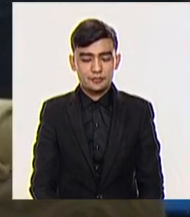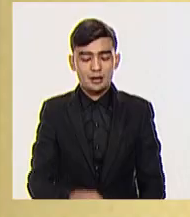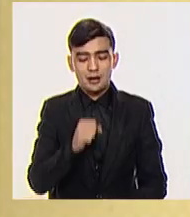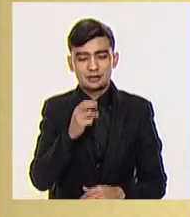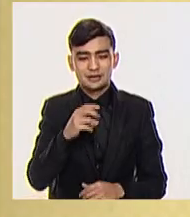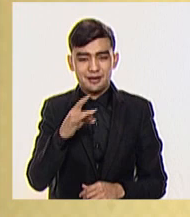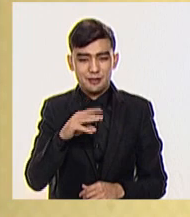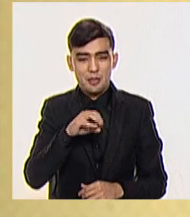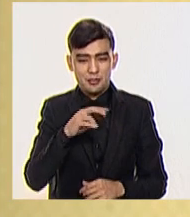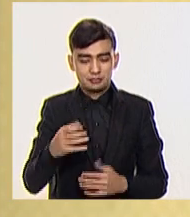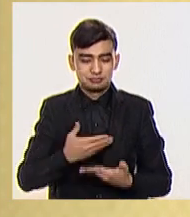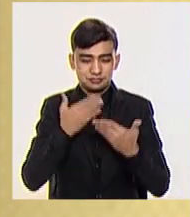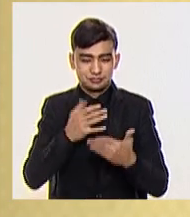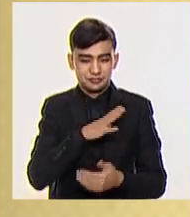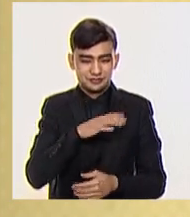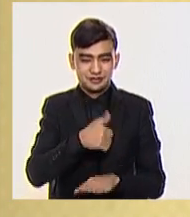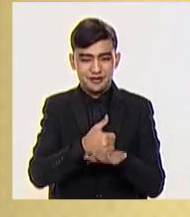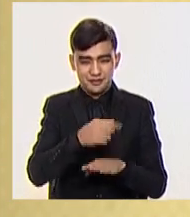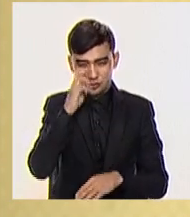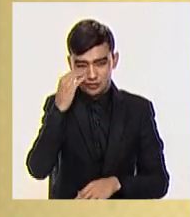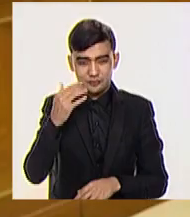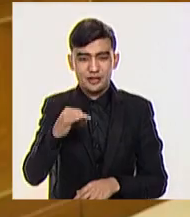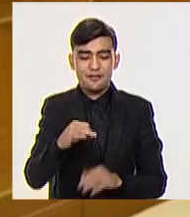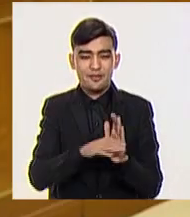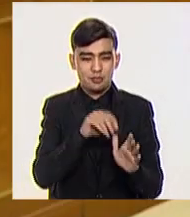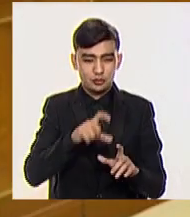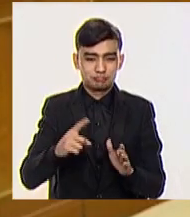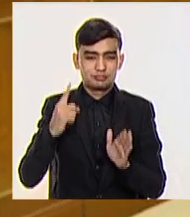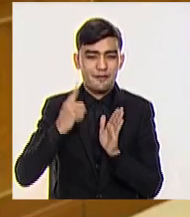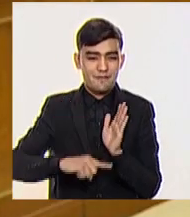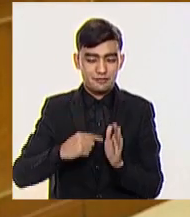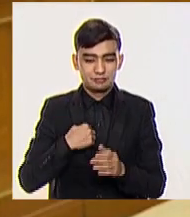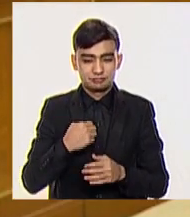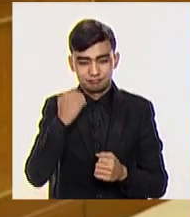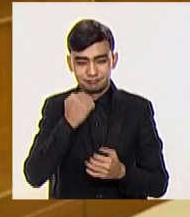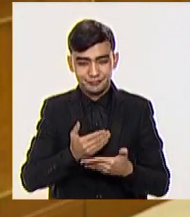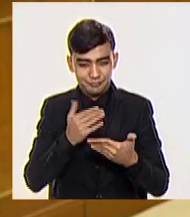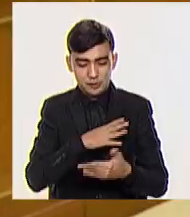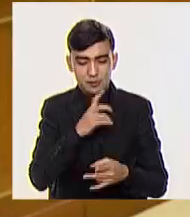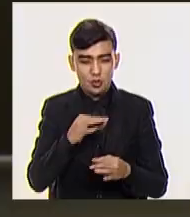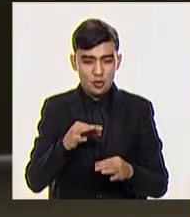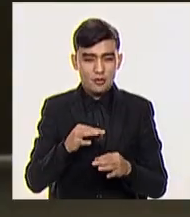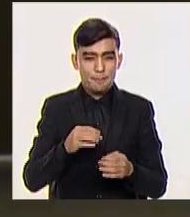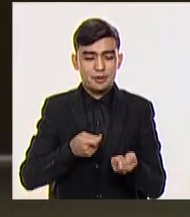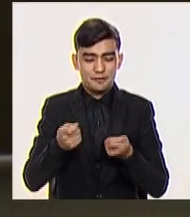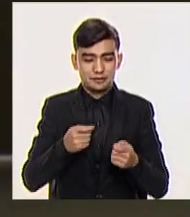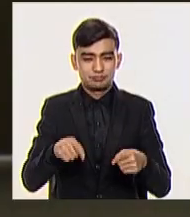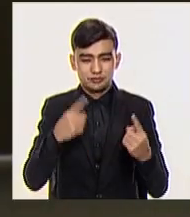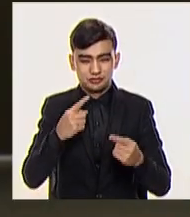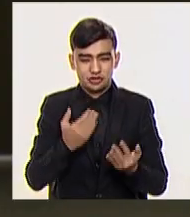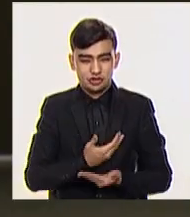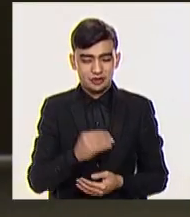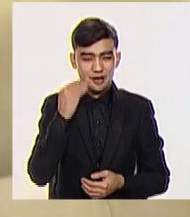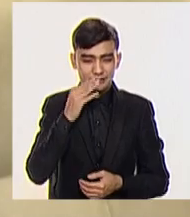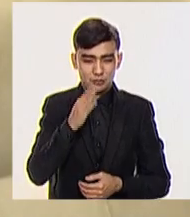Оскар Мамин поблагодарил главу государства и депутатов за оказанное доверие. Он заявил, что правительство нацелено на повышение качества жизни